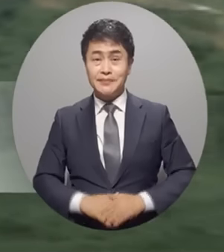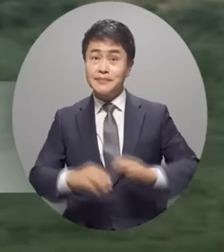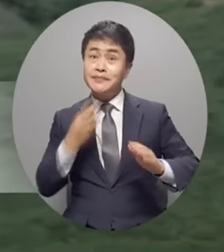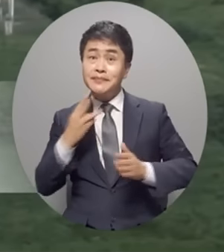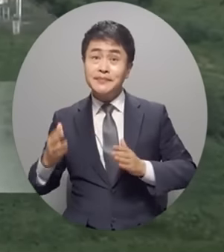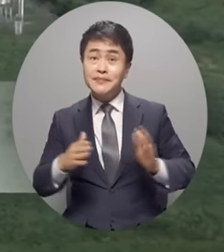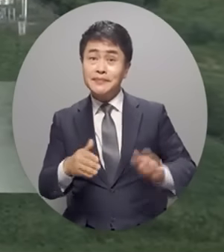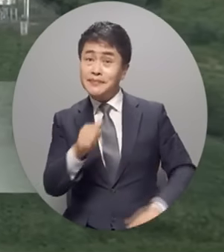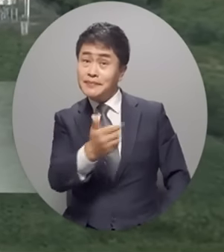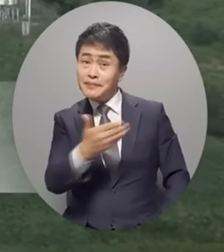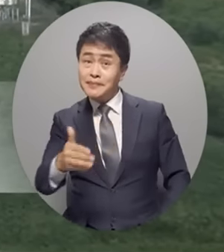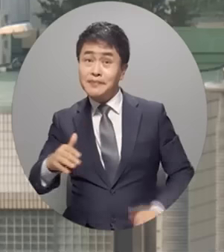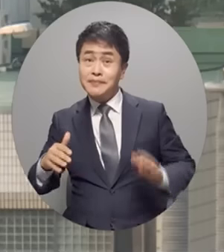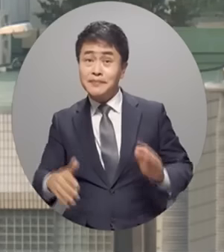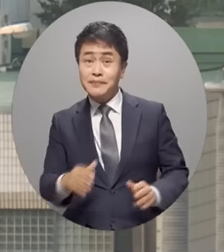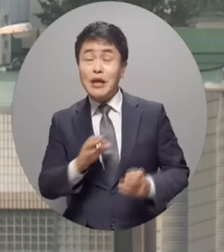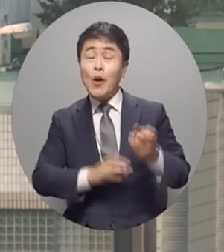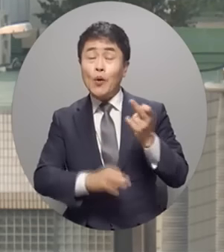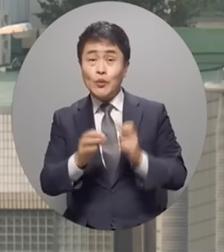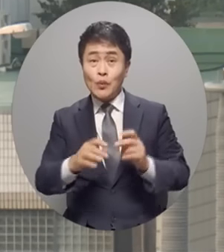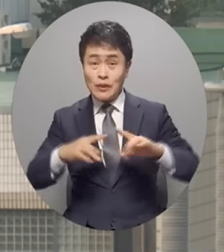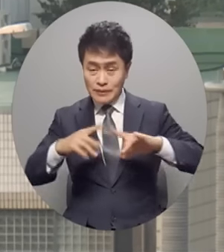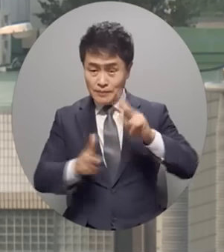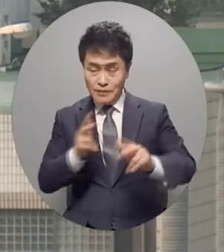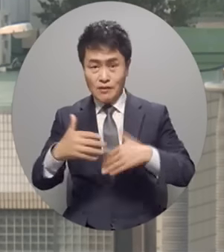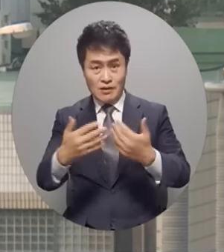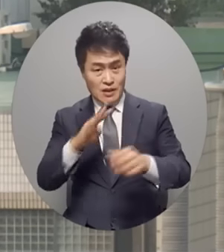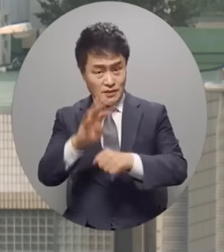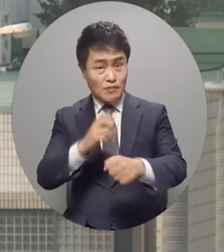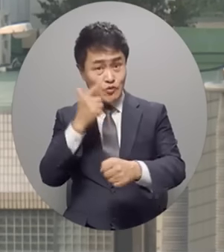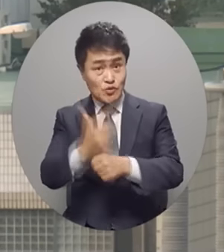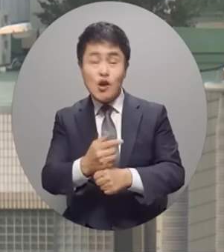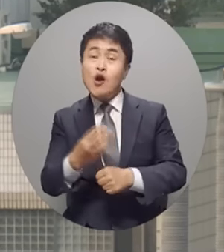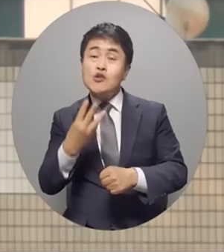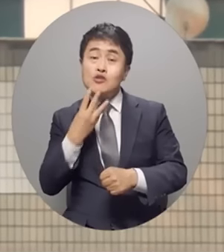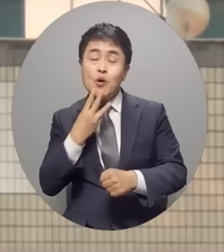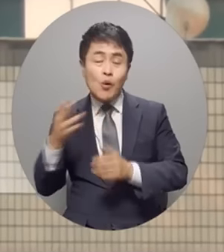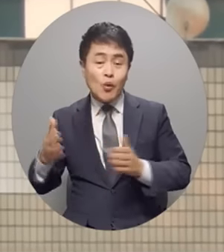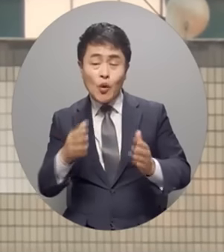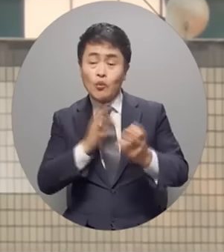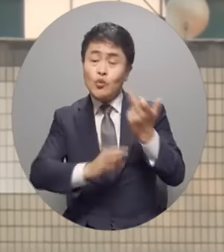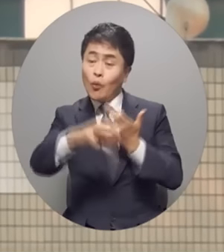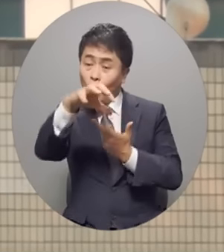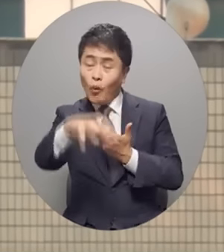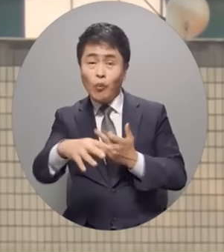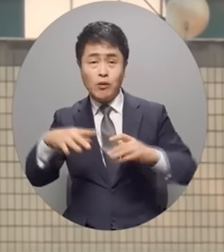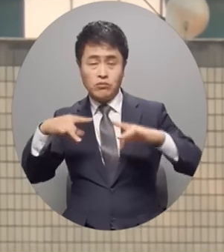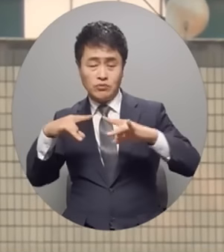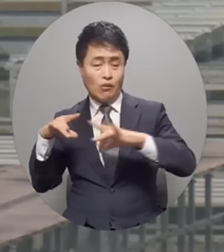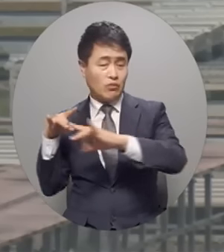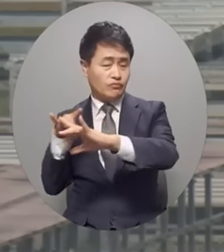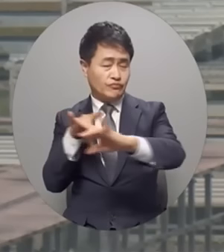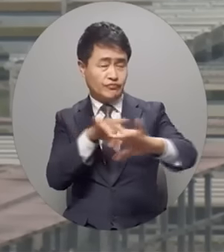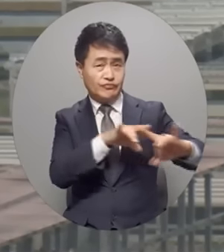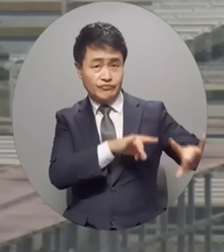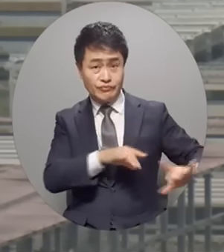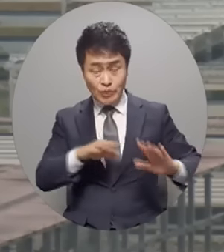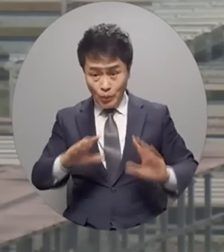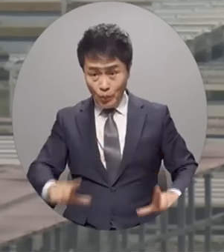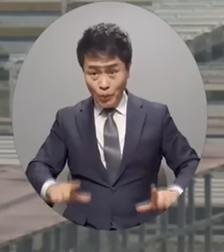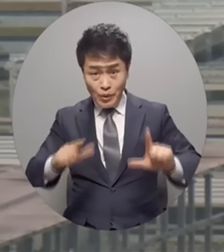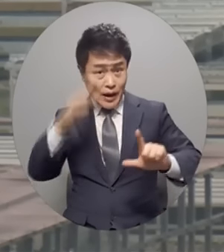경기도 하남에 위치한 동서울변전소는 46년째 서울과 경기 동부에 전기를 공급하고 있습니다. 올해